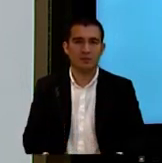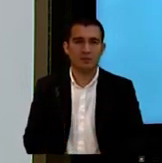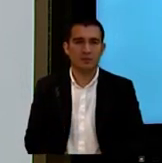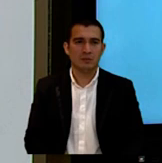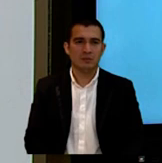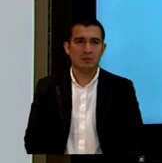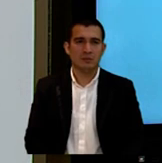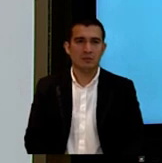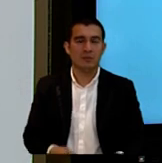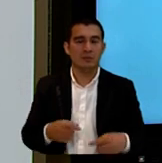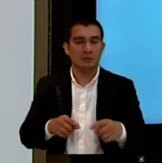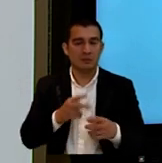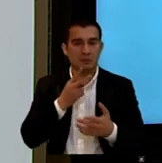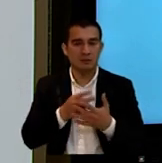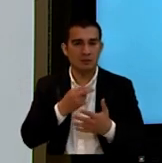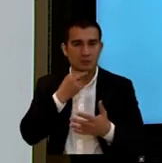Demak,